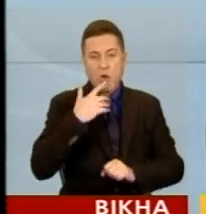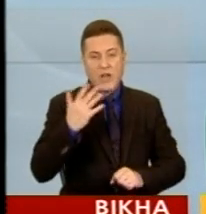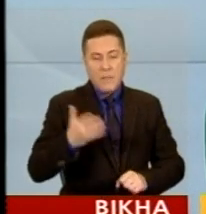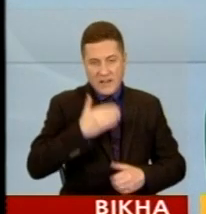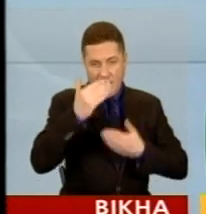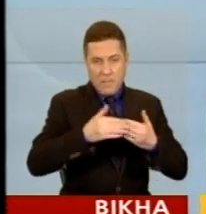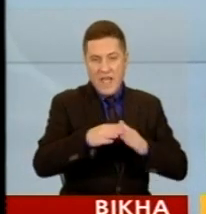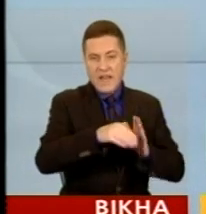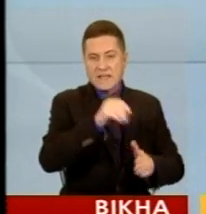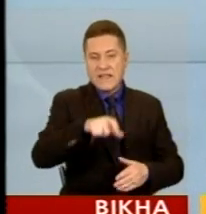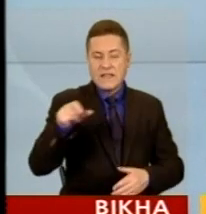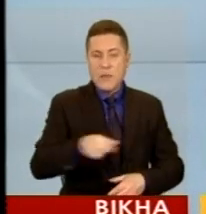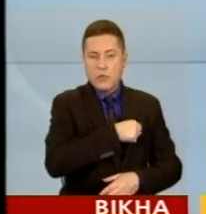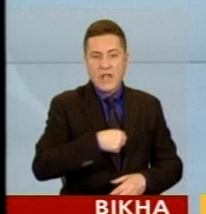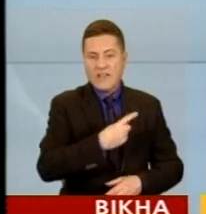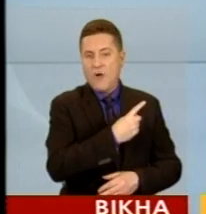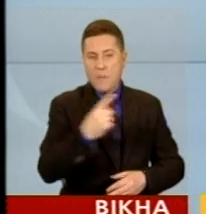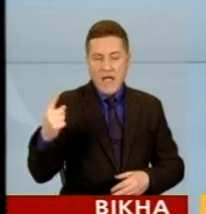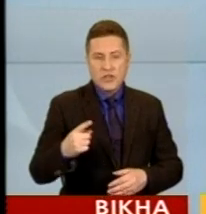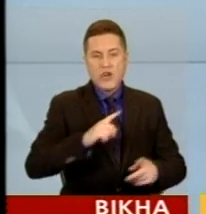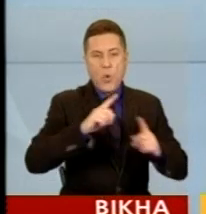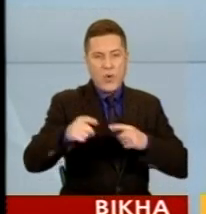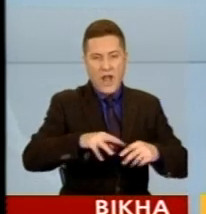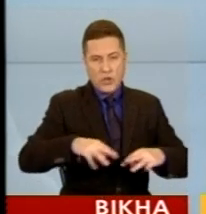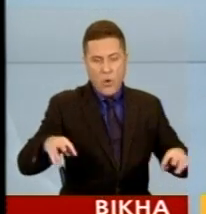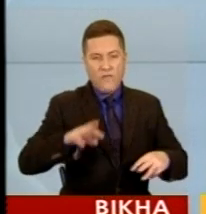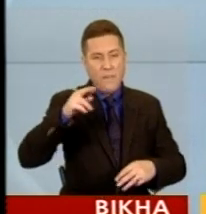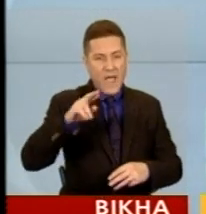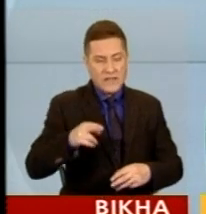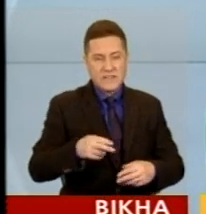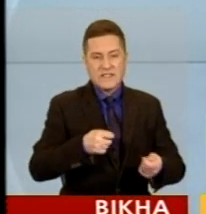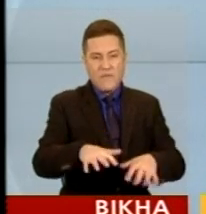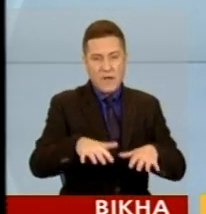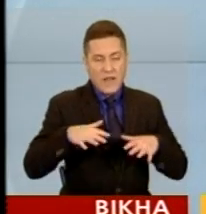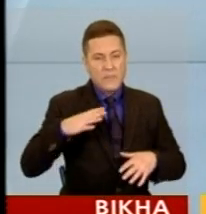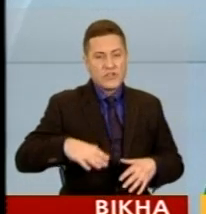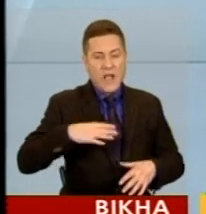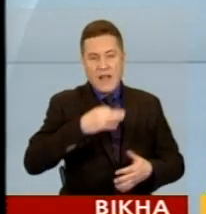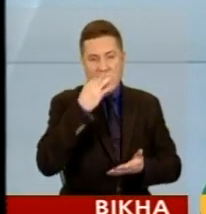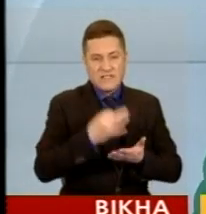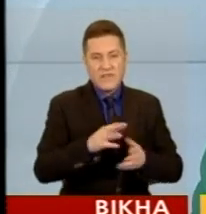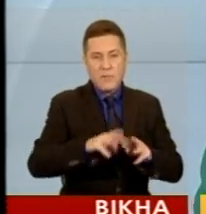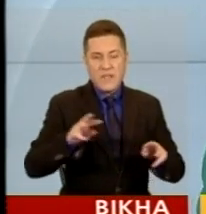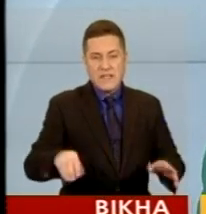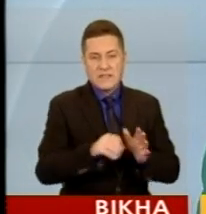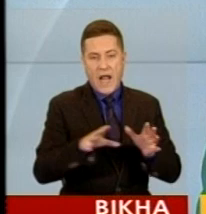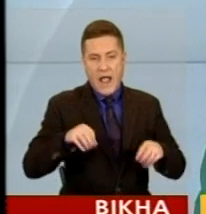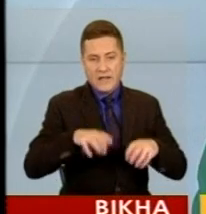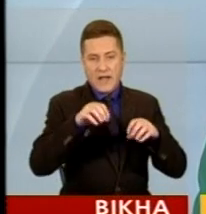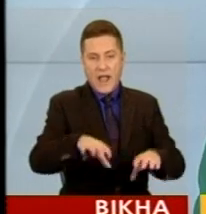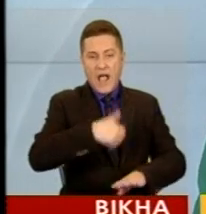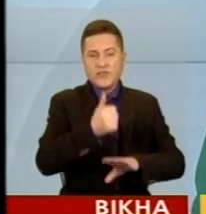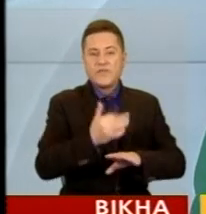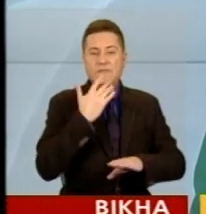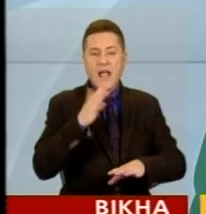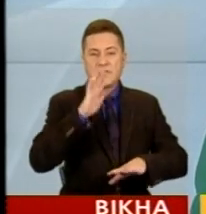перед депутатами, бо нині перша урядова п'ятниця в новому парламенті. Чекали на звіт і міністра енергетики Демчишина, і очільницю